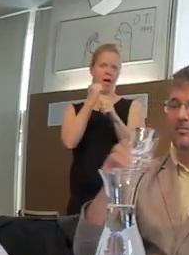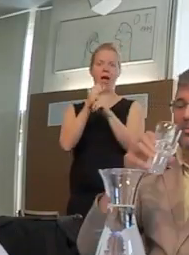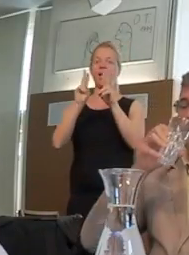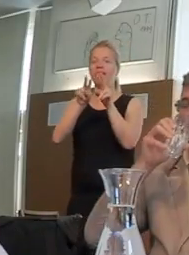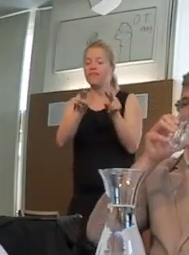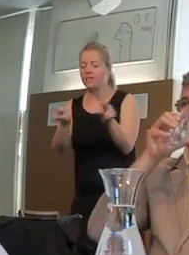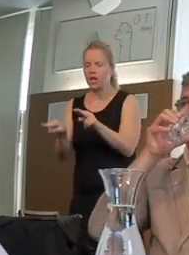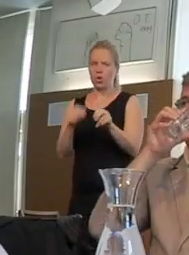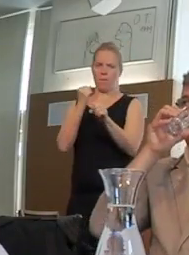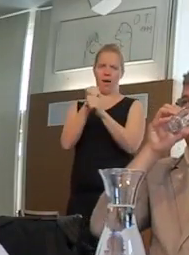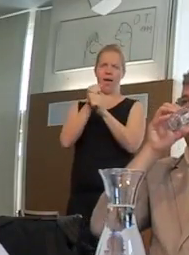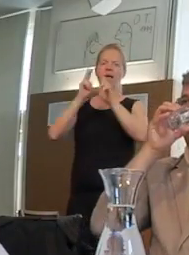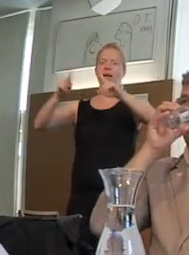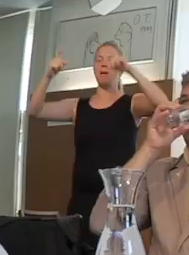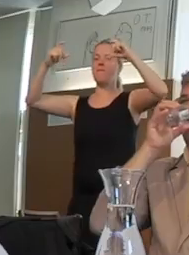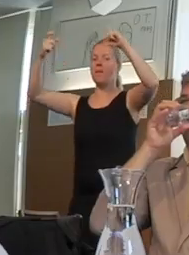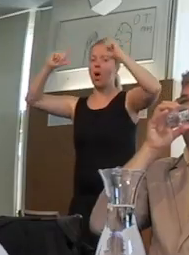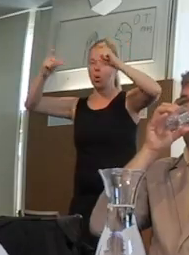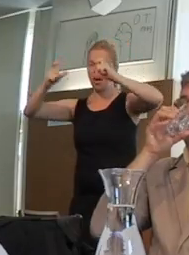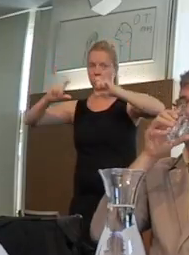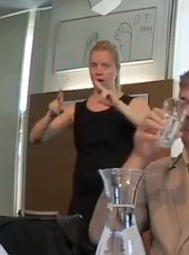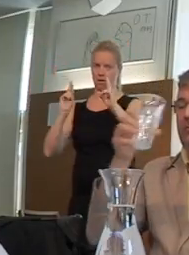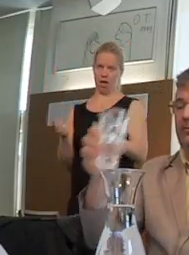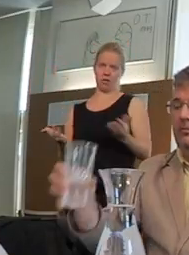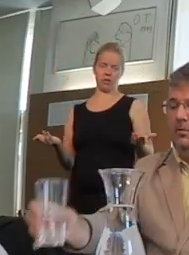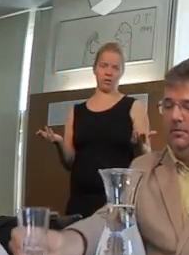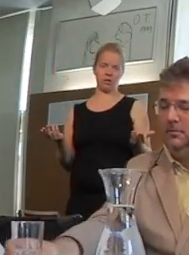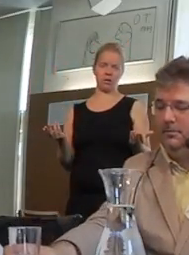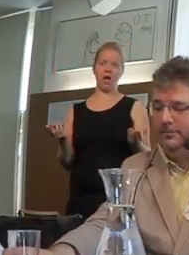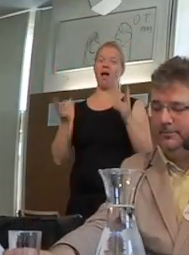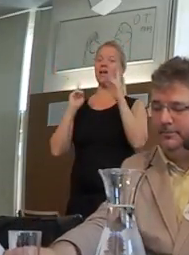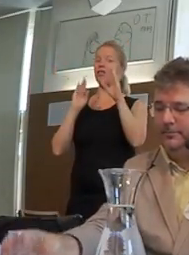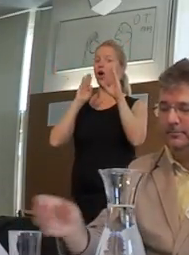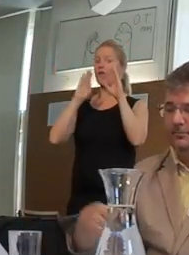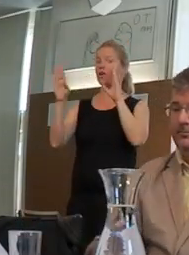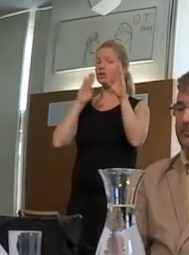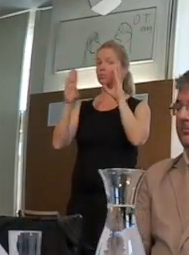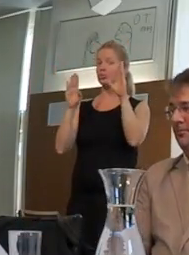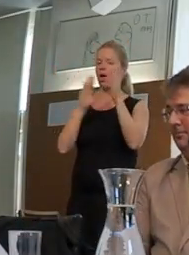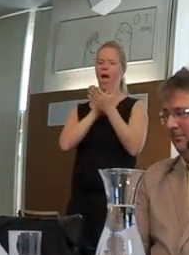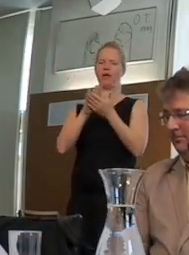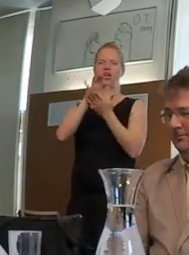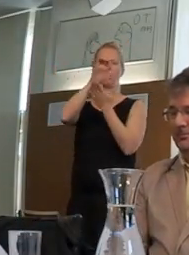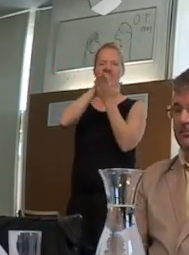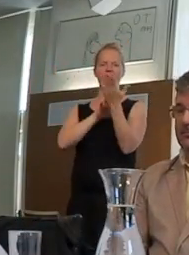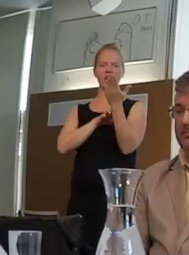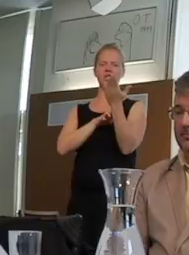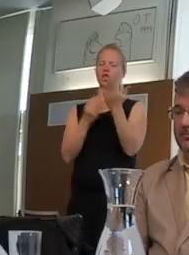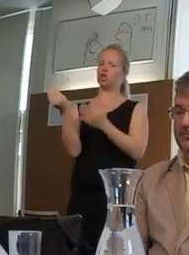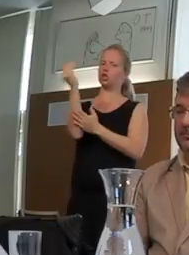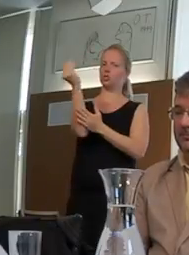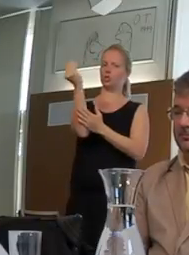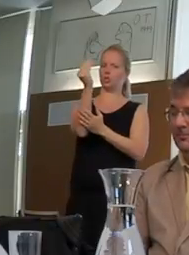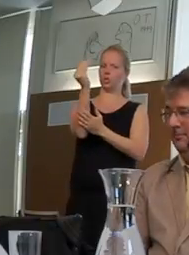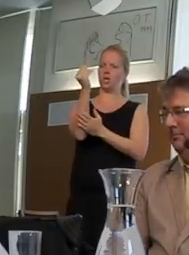damit bloggen und ich brauche heutzutage nicht mehr einen Blog zu bloggen. Ich kann auch auf Facebook einfach Texte, längere Texte schreiben